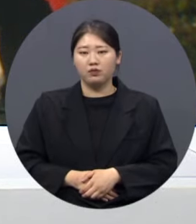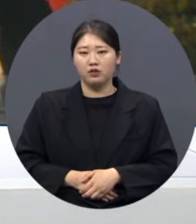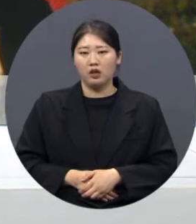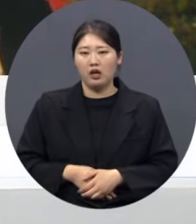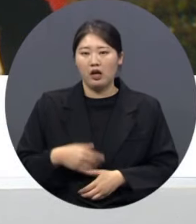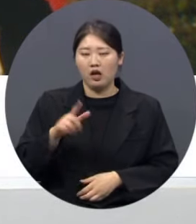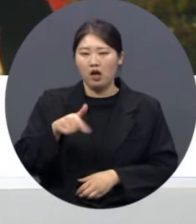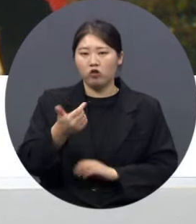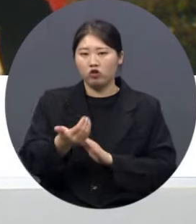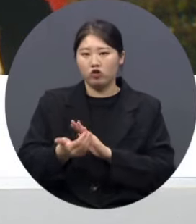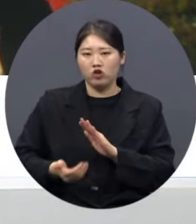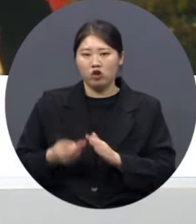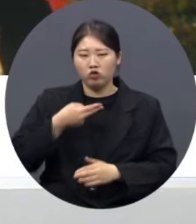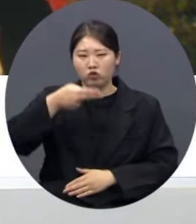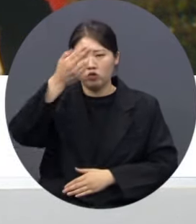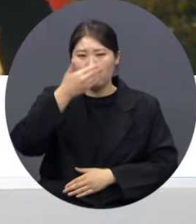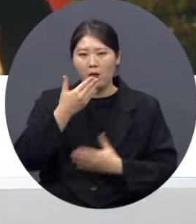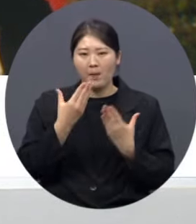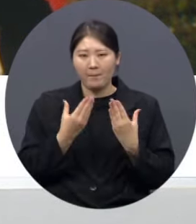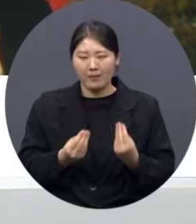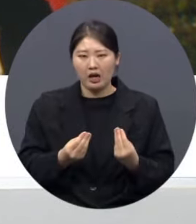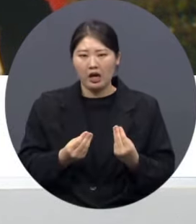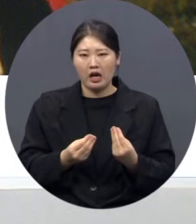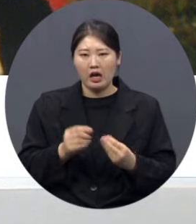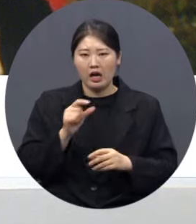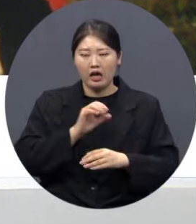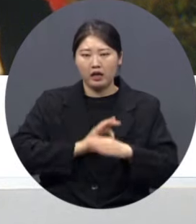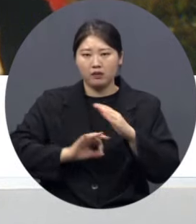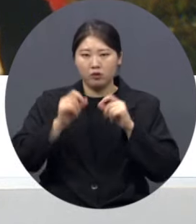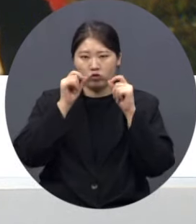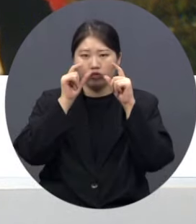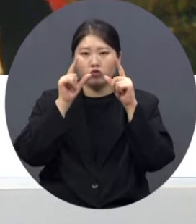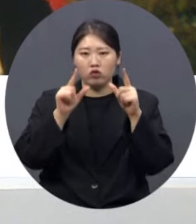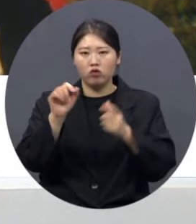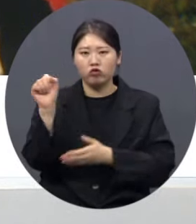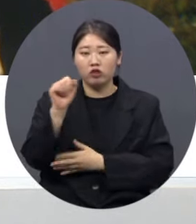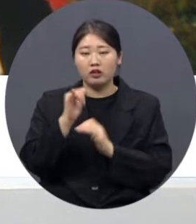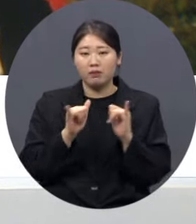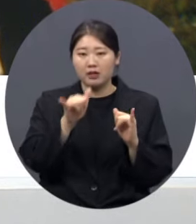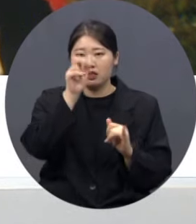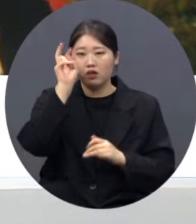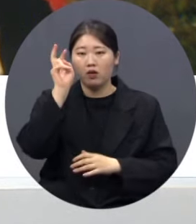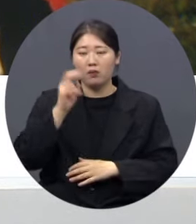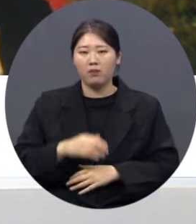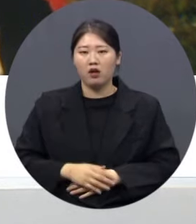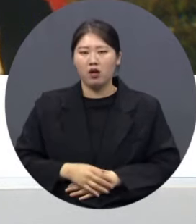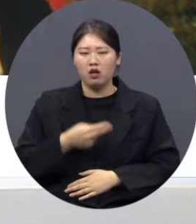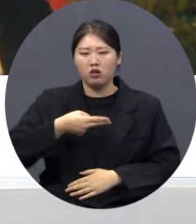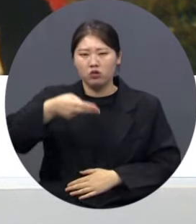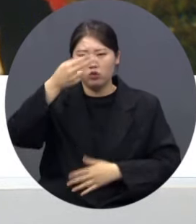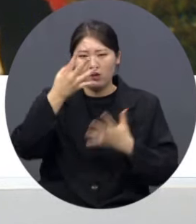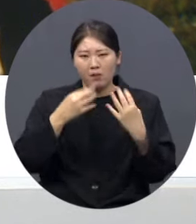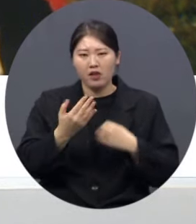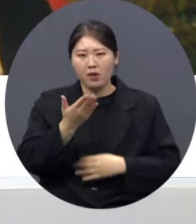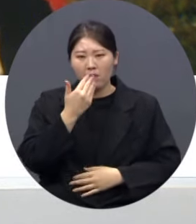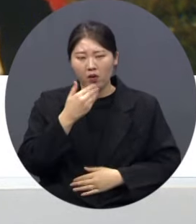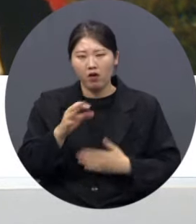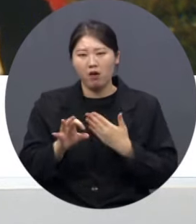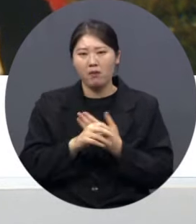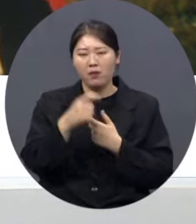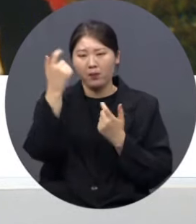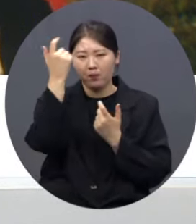전날 술을 마시고 아침에 일어나 운전대를 잡으시는 분들이 계실 텐데요. 술을 많이 마시면